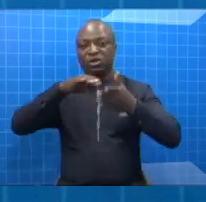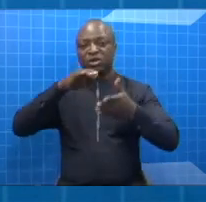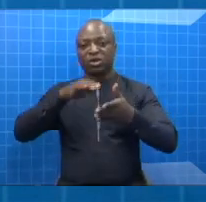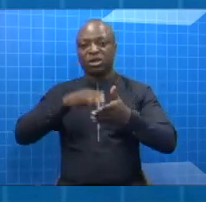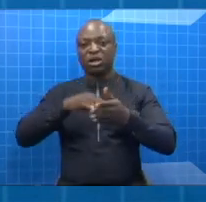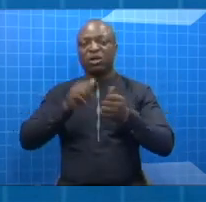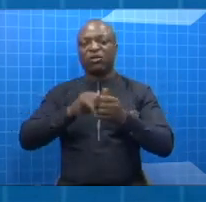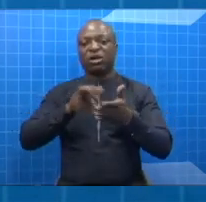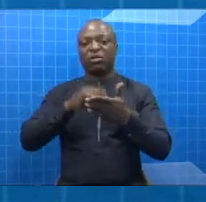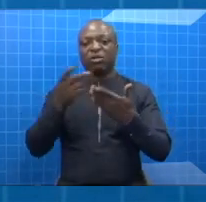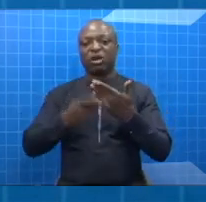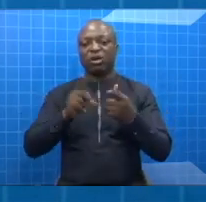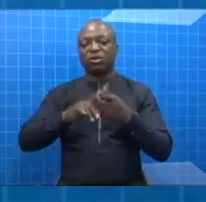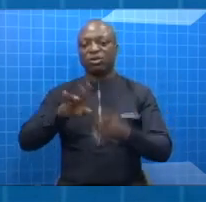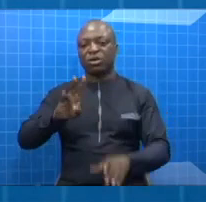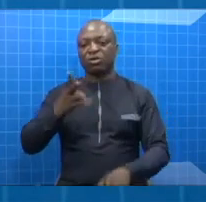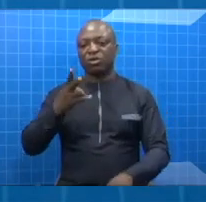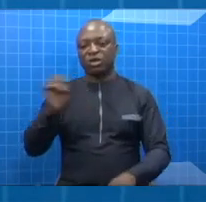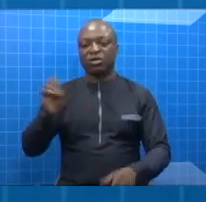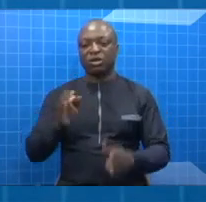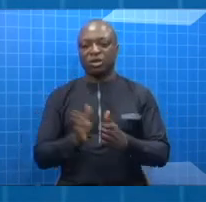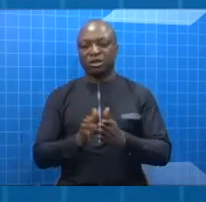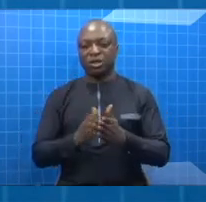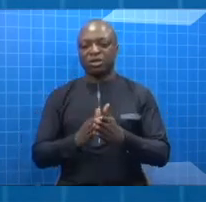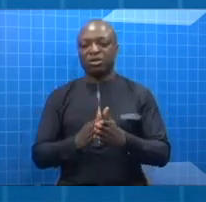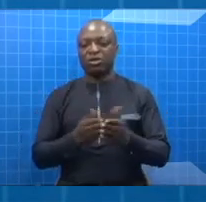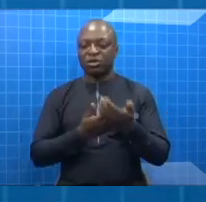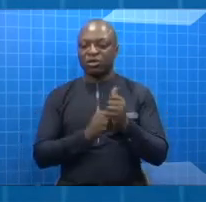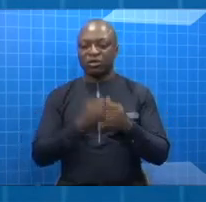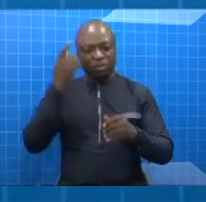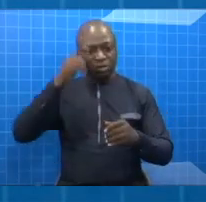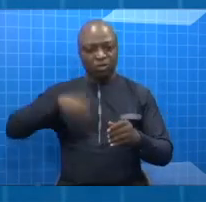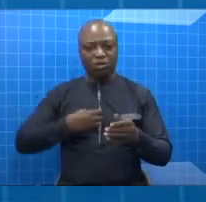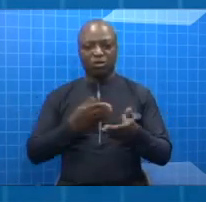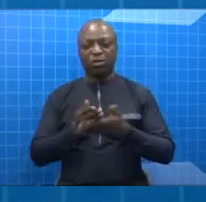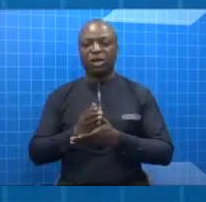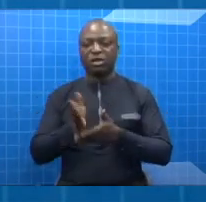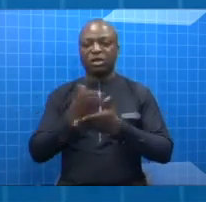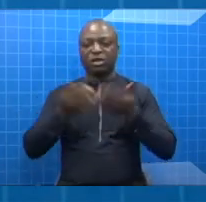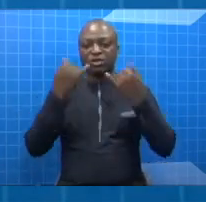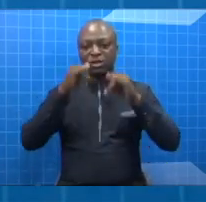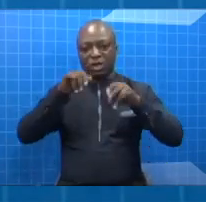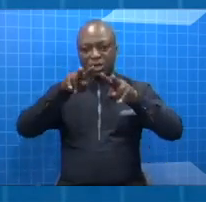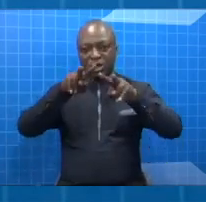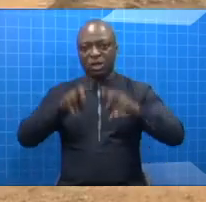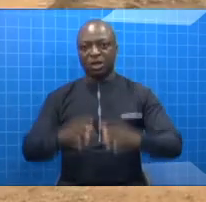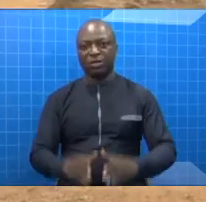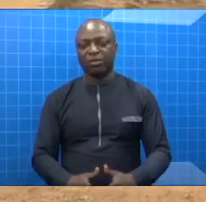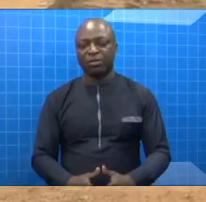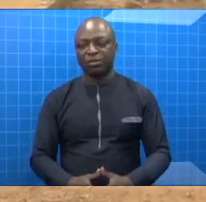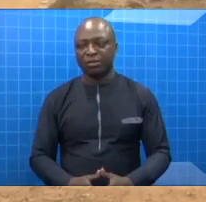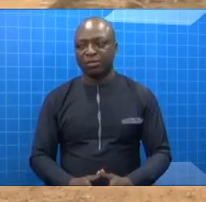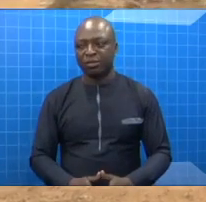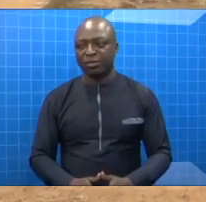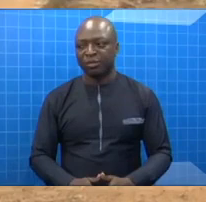d'un panel à cette 72e session, panel suivi pour nous par Ulrich Améga.